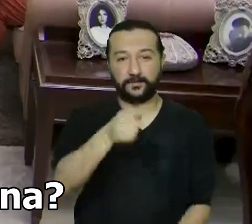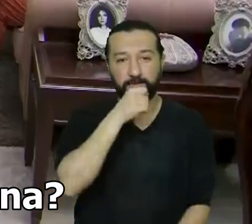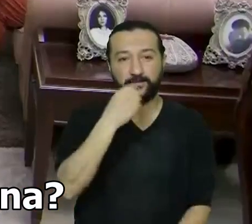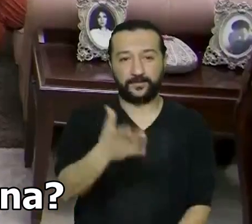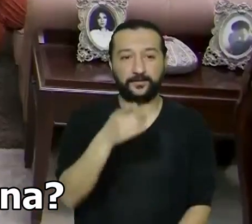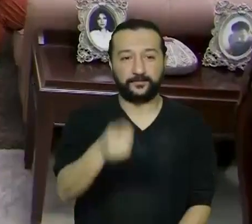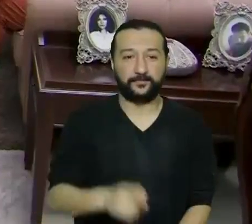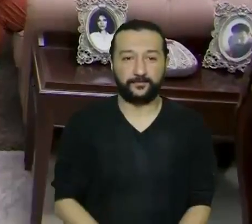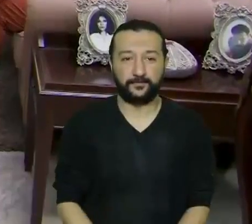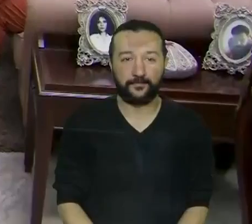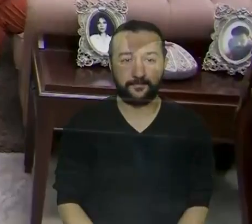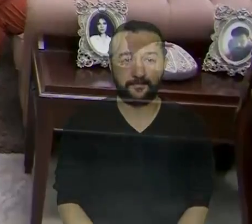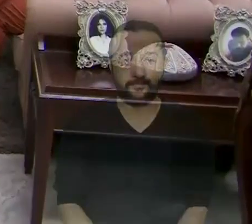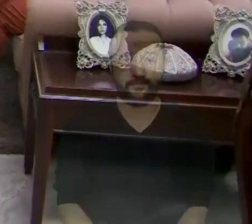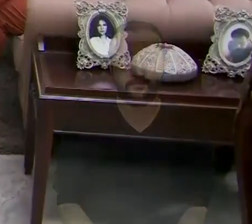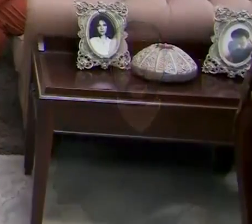sana?